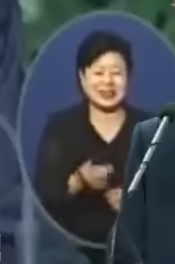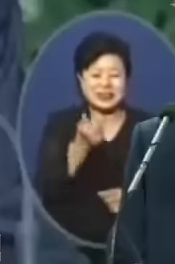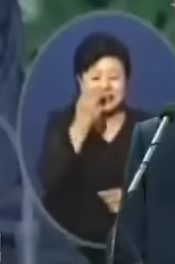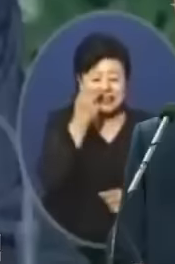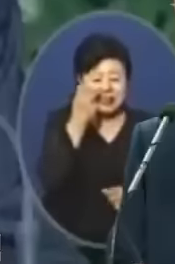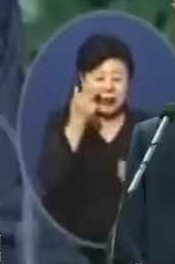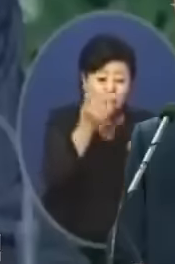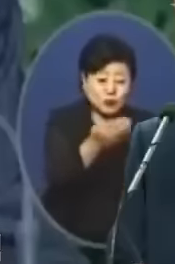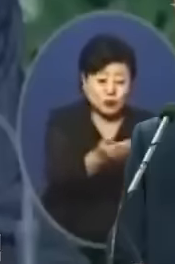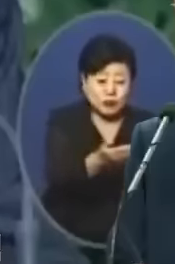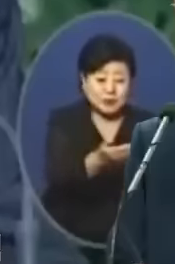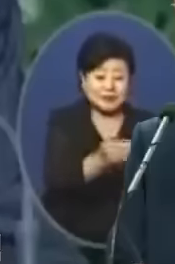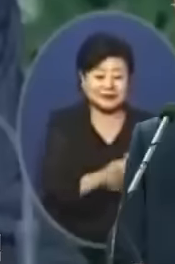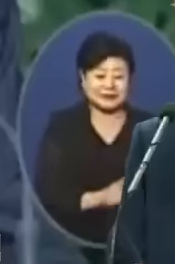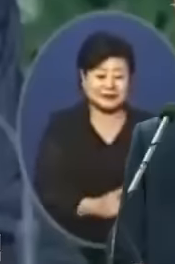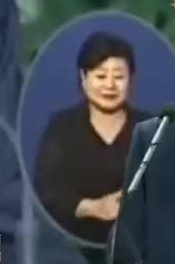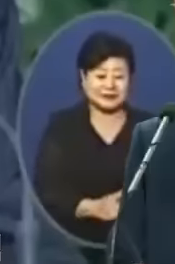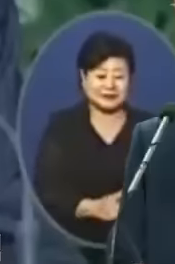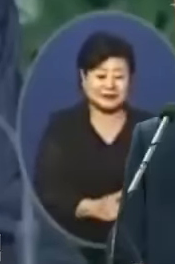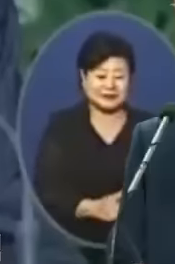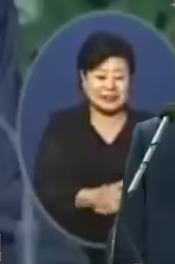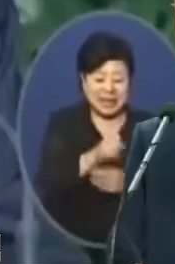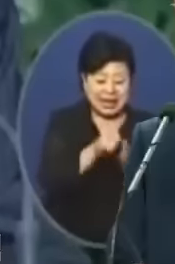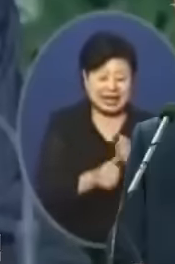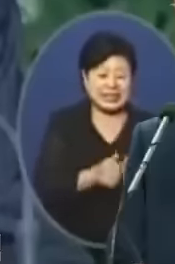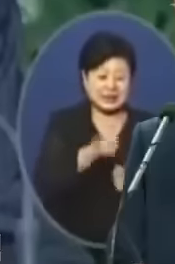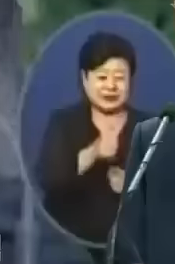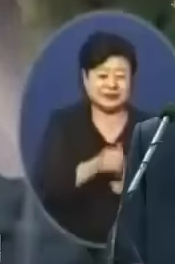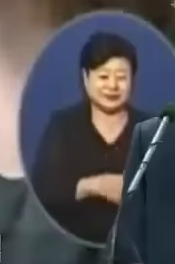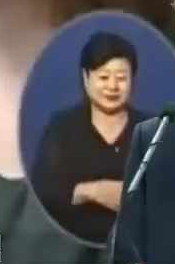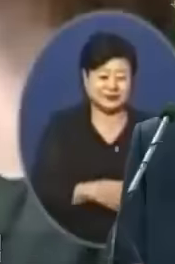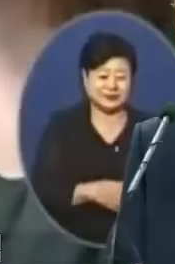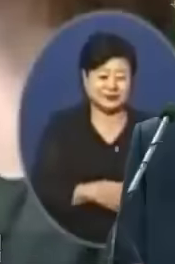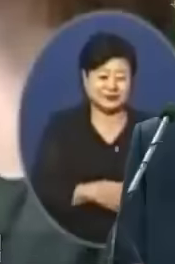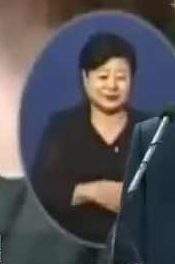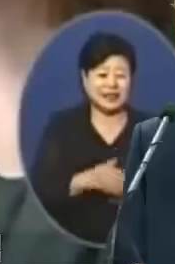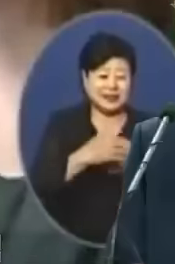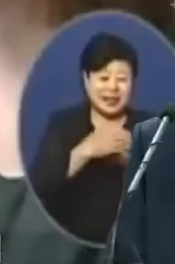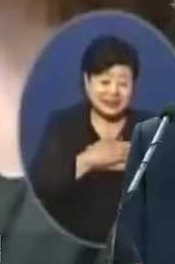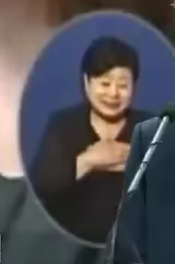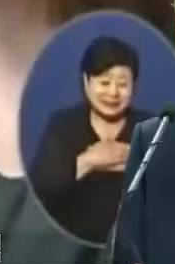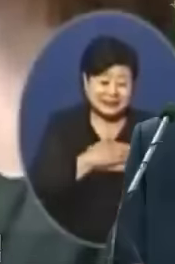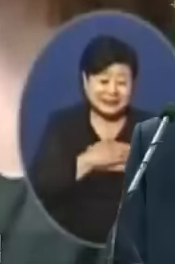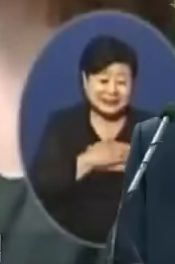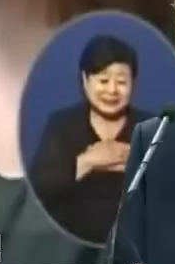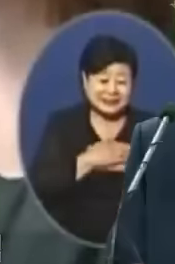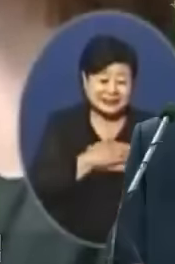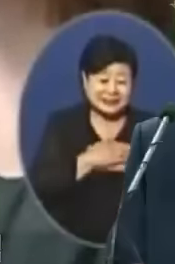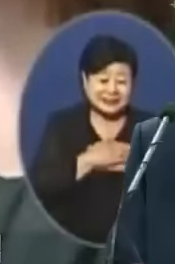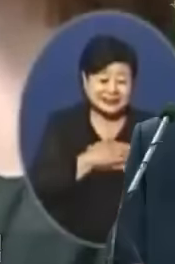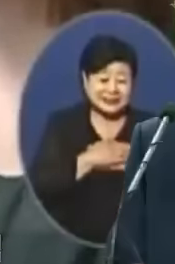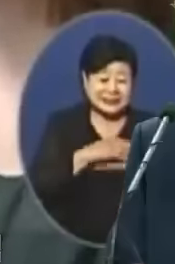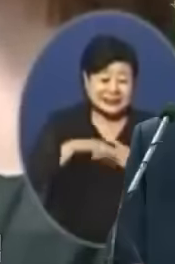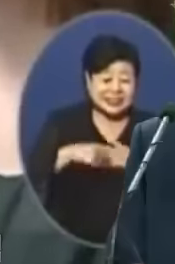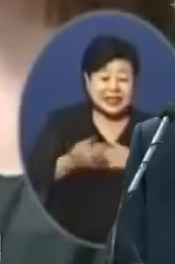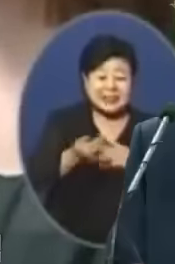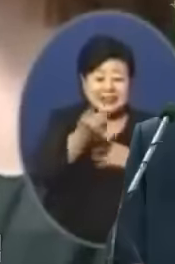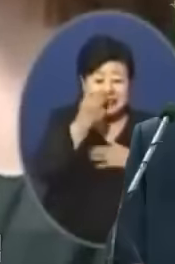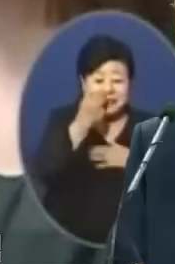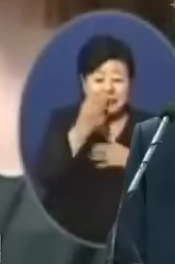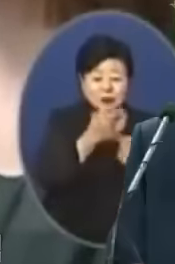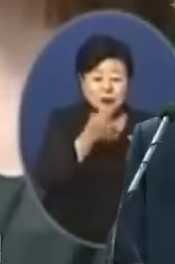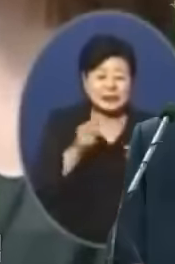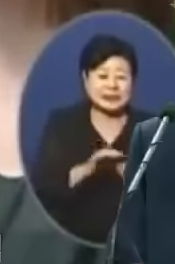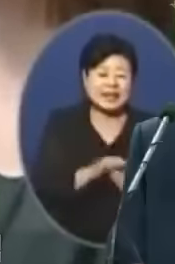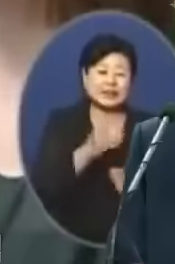생명을 내어놓은 것입니다. 한번 따라 말씀하십시오. 하나님은 나를 자기의 생명처럼